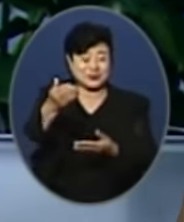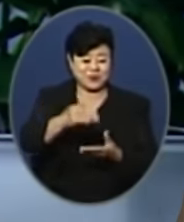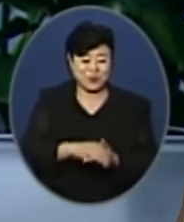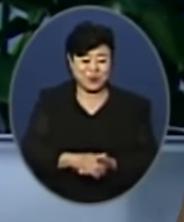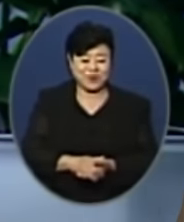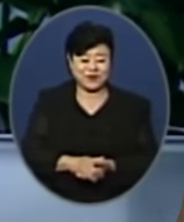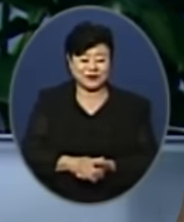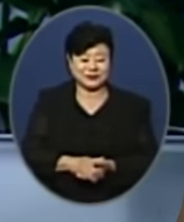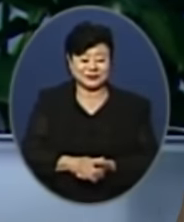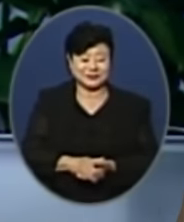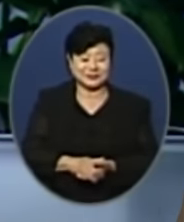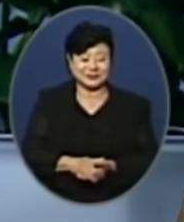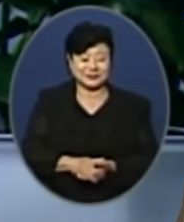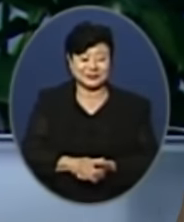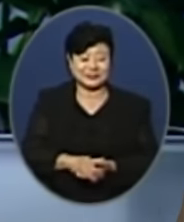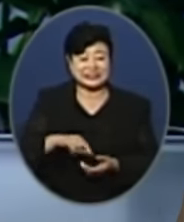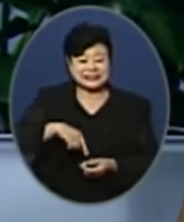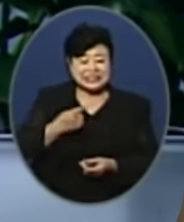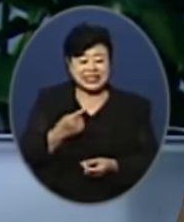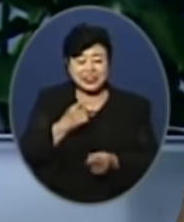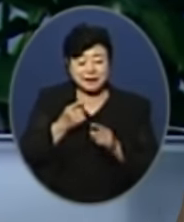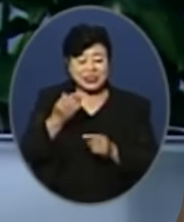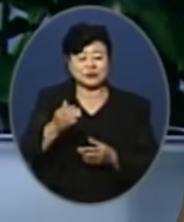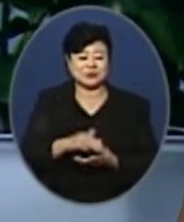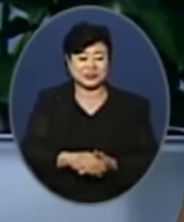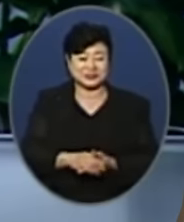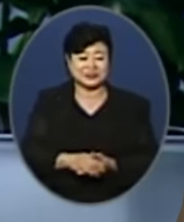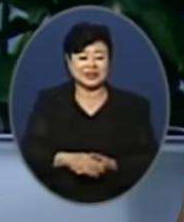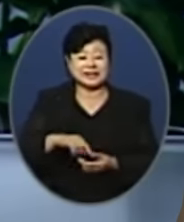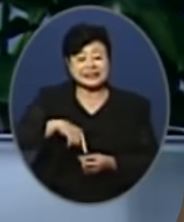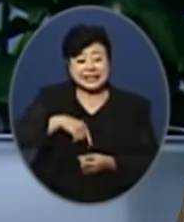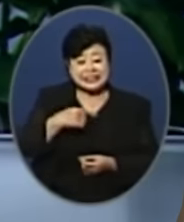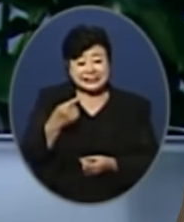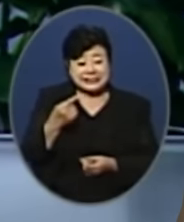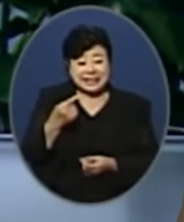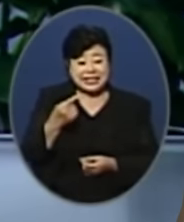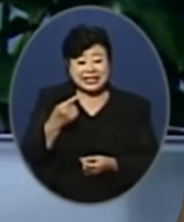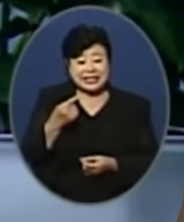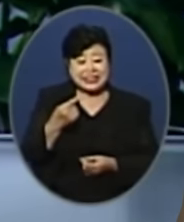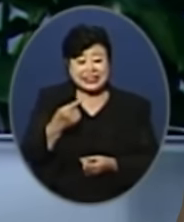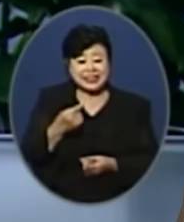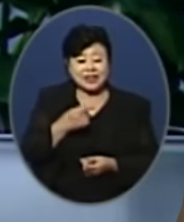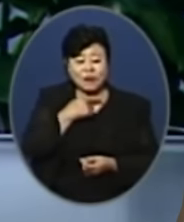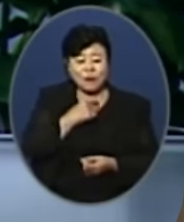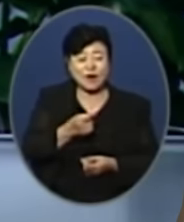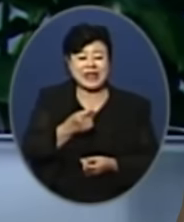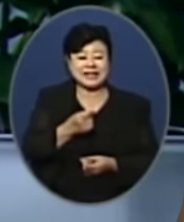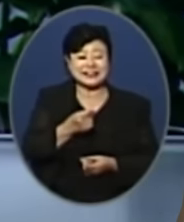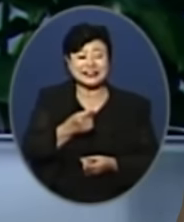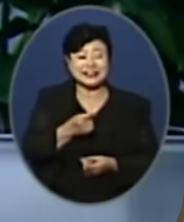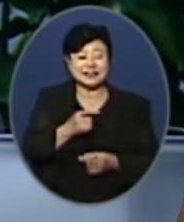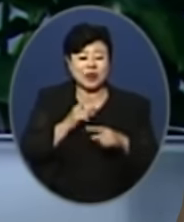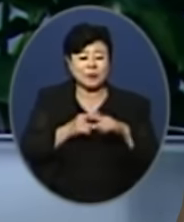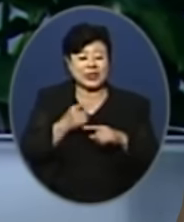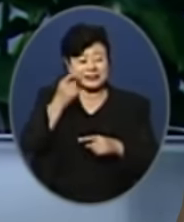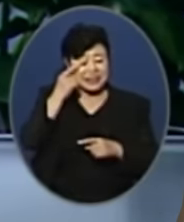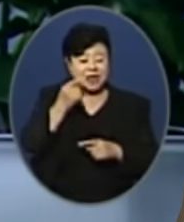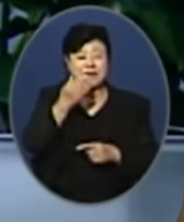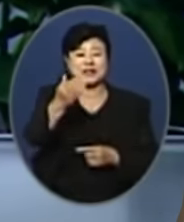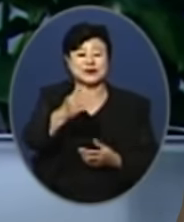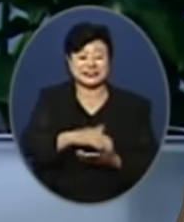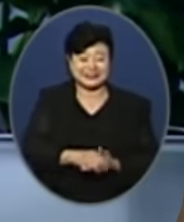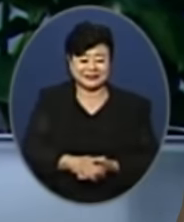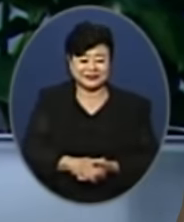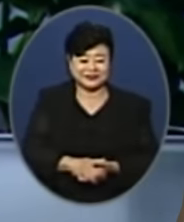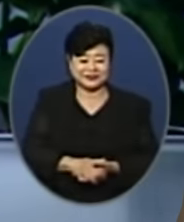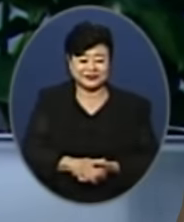말해가지고, 자기에게 말하는 것은 자기가 바라고 원하는 것을 긍정적으로 말을 해야 되는